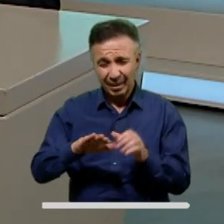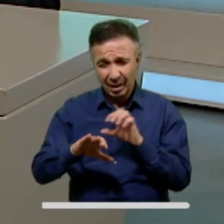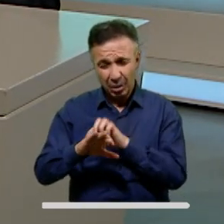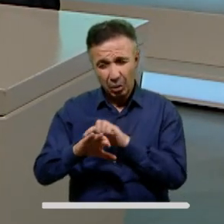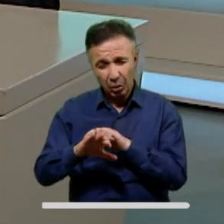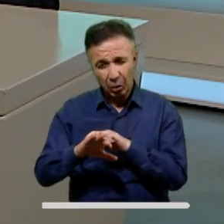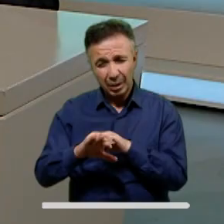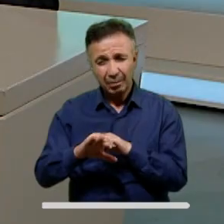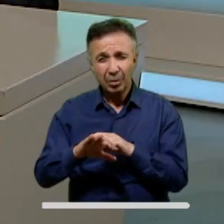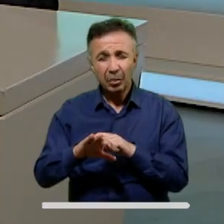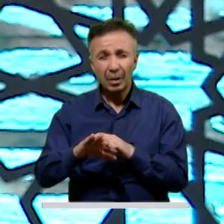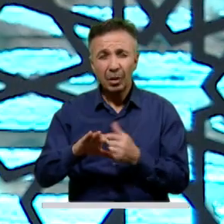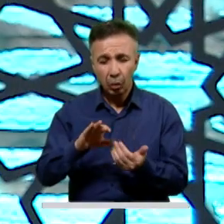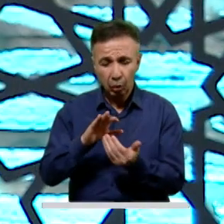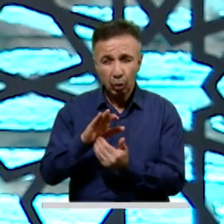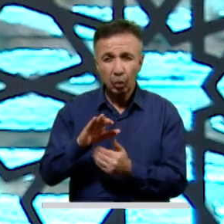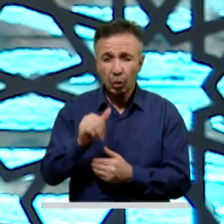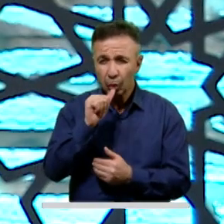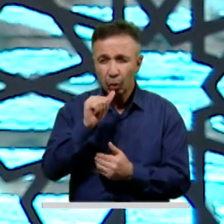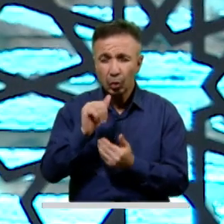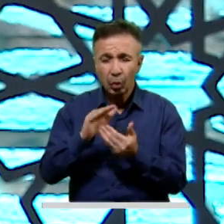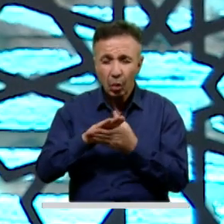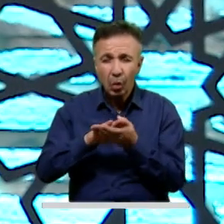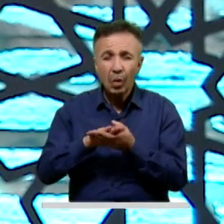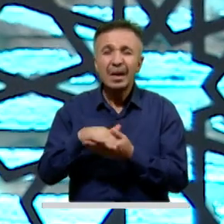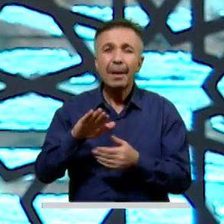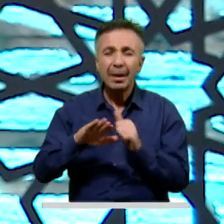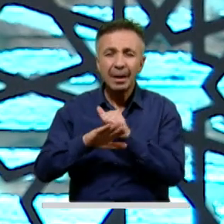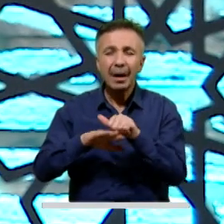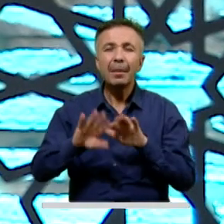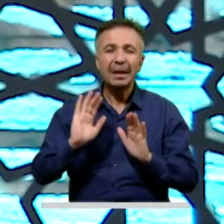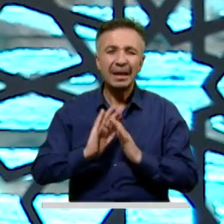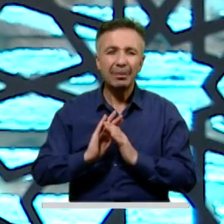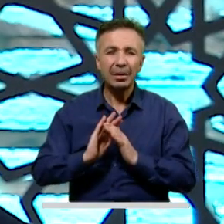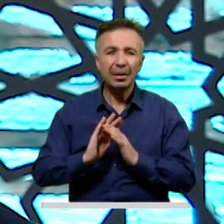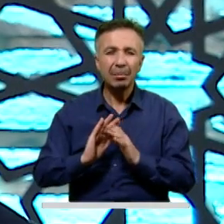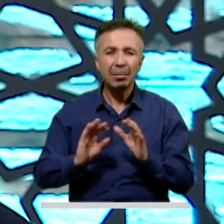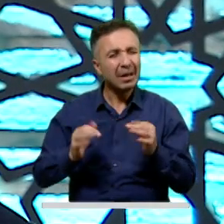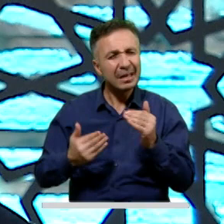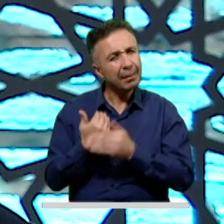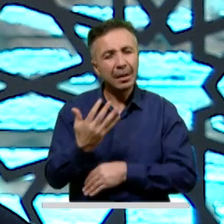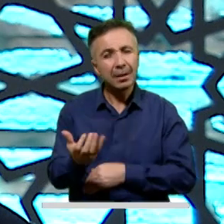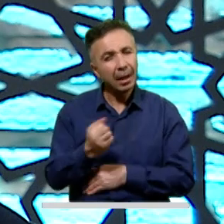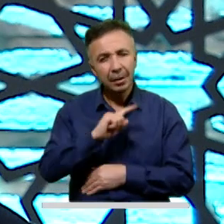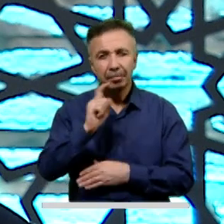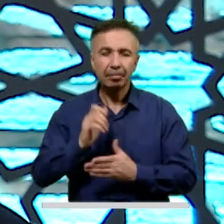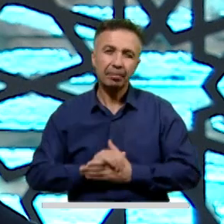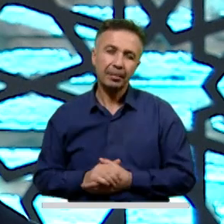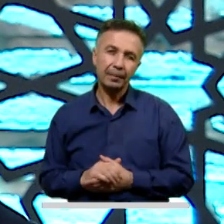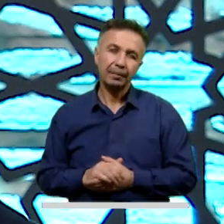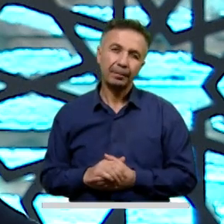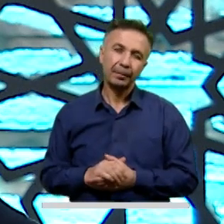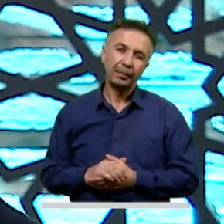demişler. Genelde bizim insanımız bu konuda doktorların tavsiyelerini biraz geç dinliyorlar ve